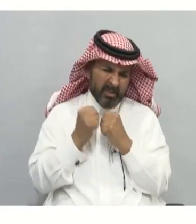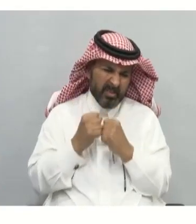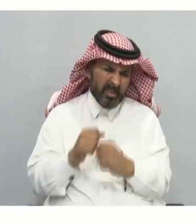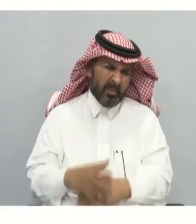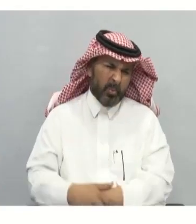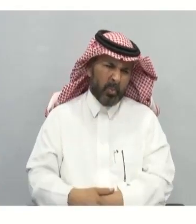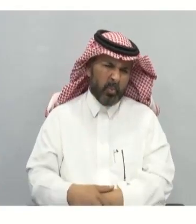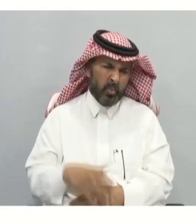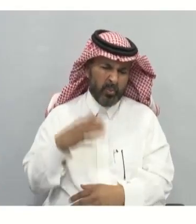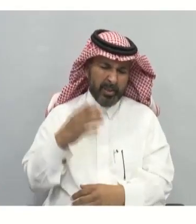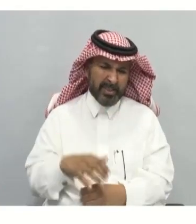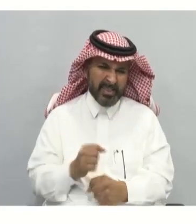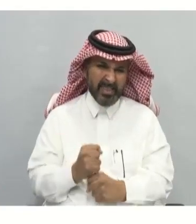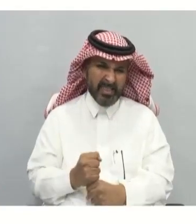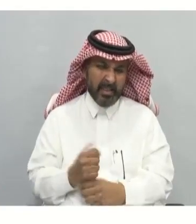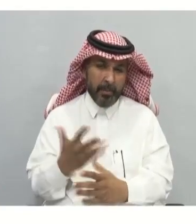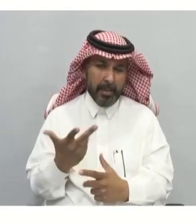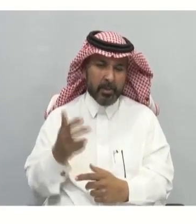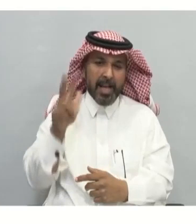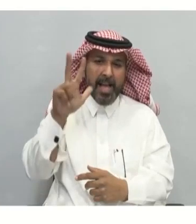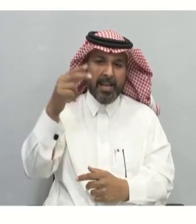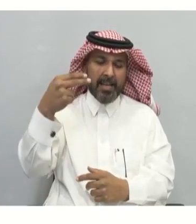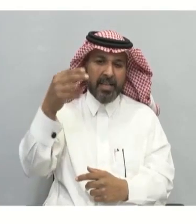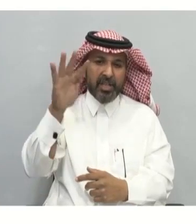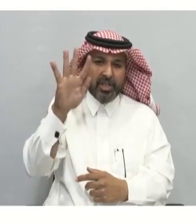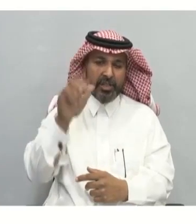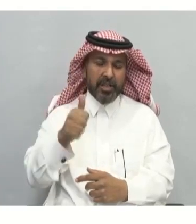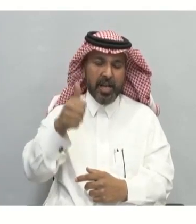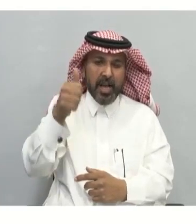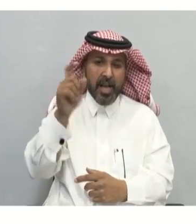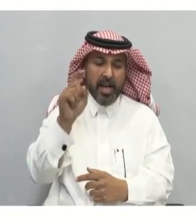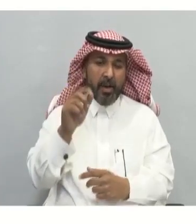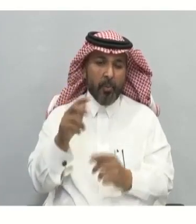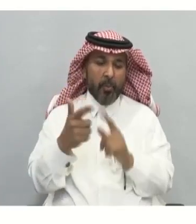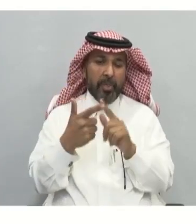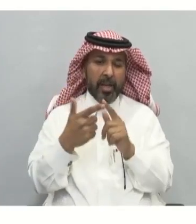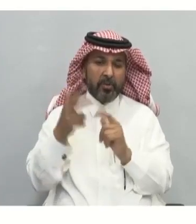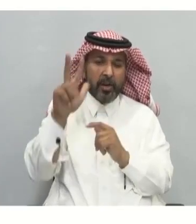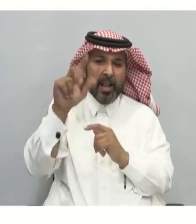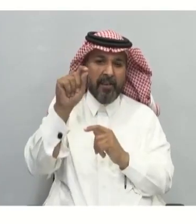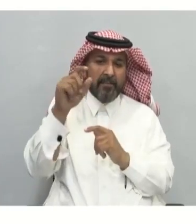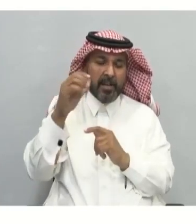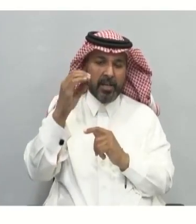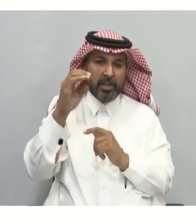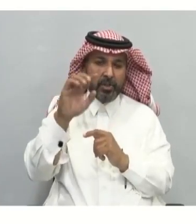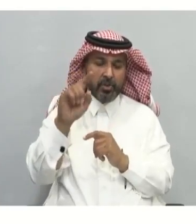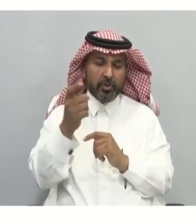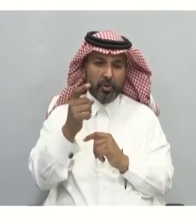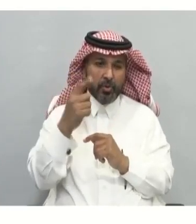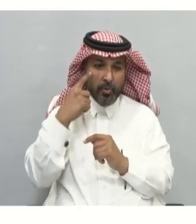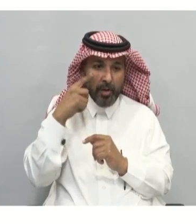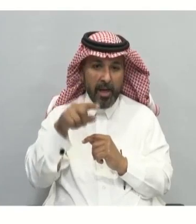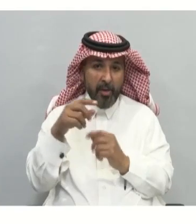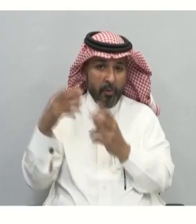صلاه العشاء وصلاه الفجر ولو يعلمون ما فيهما لاتوهما ولو حبوا ولقد هممت ان امر بالصلاه